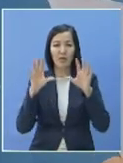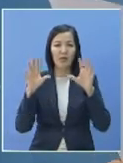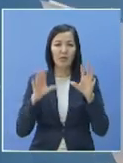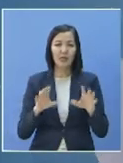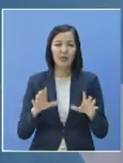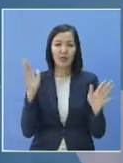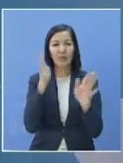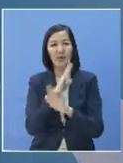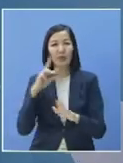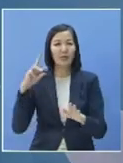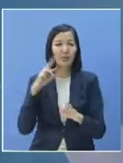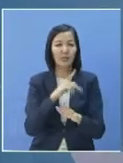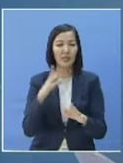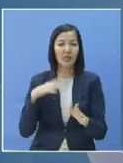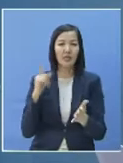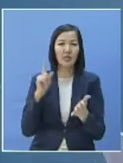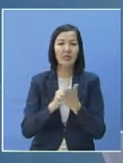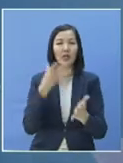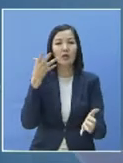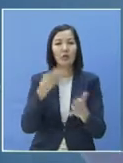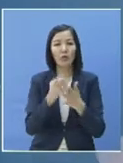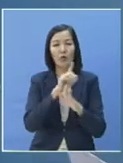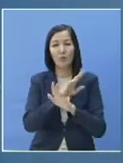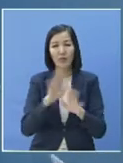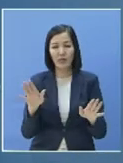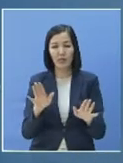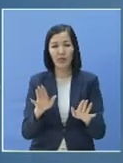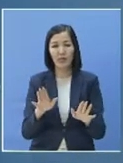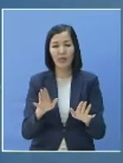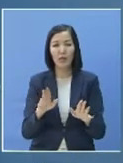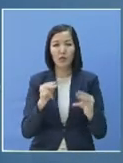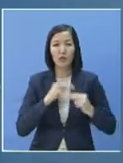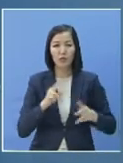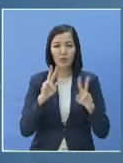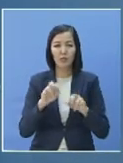қоршаған ортаға зиян келтіріп, салық төлемегендерге арнайы жұмыс жүргізді.